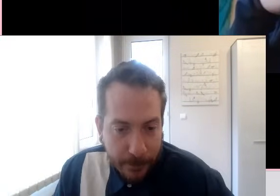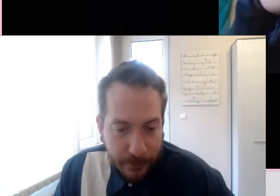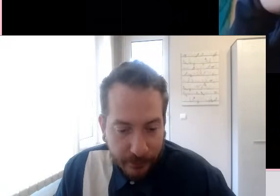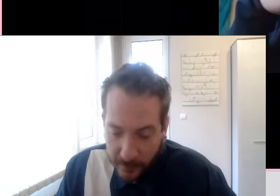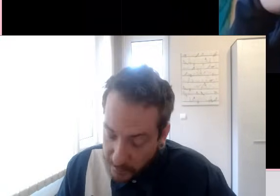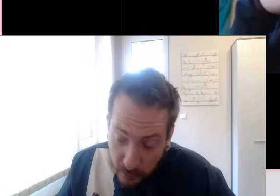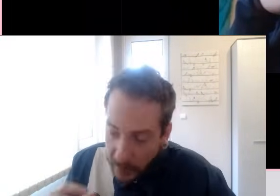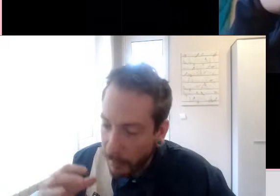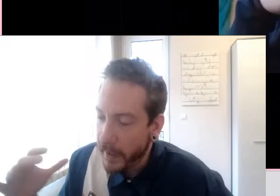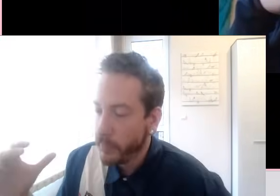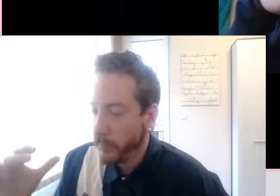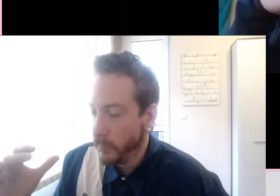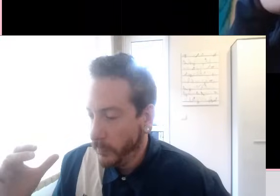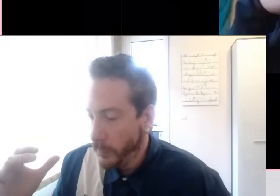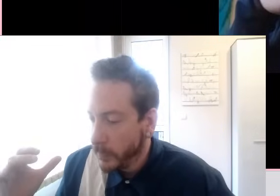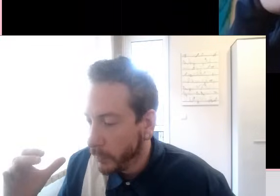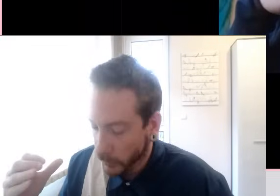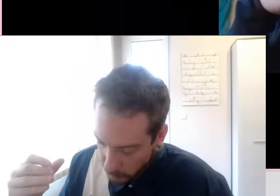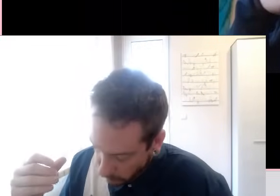C'est tout un maillon,